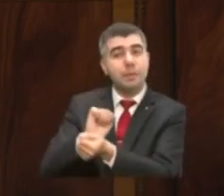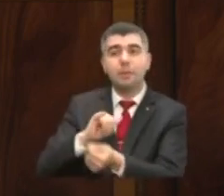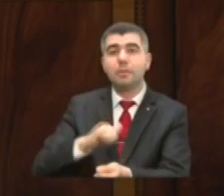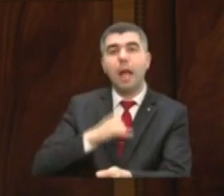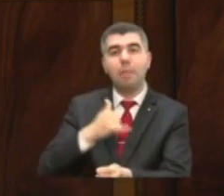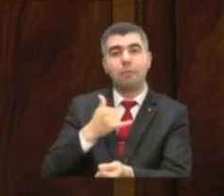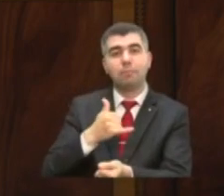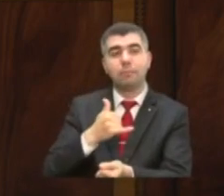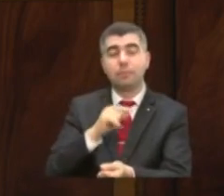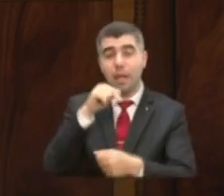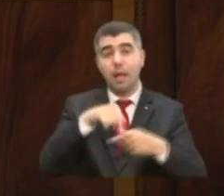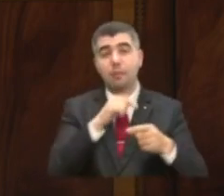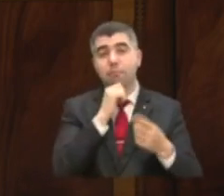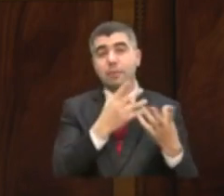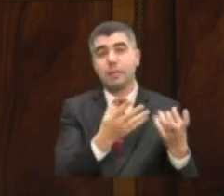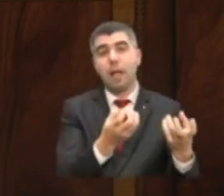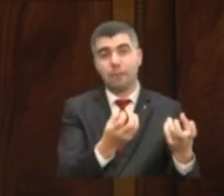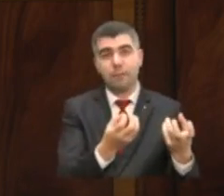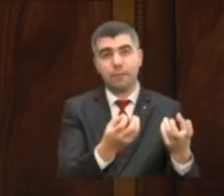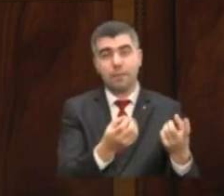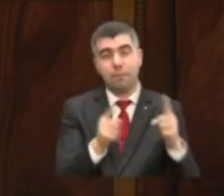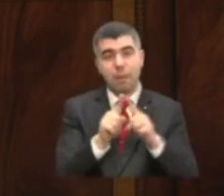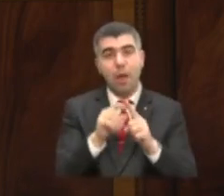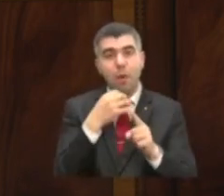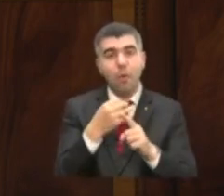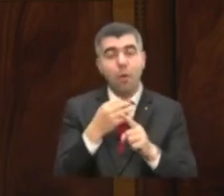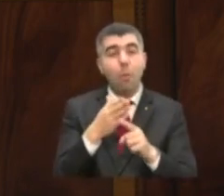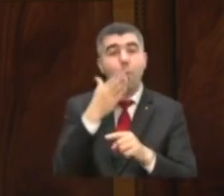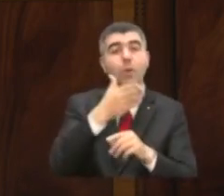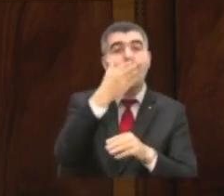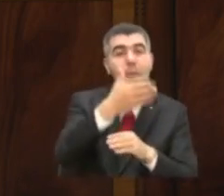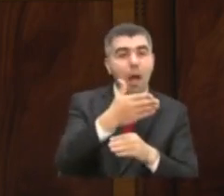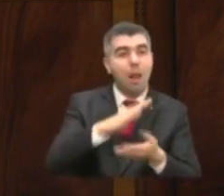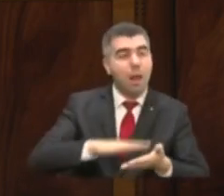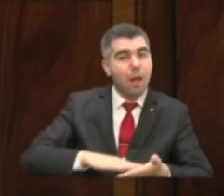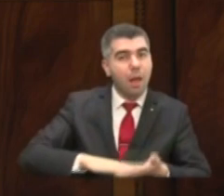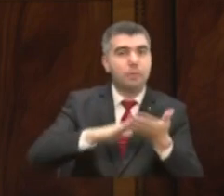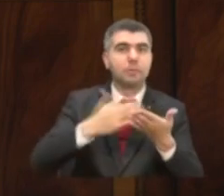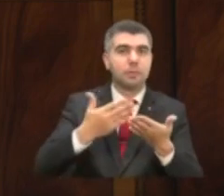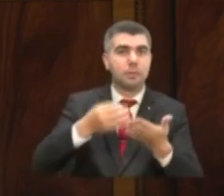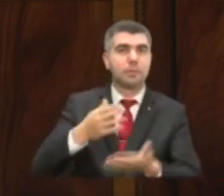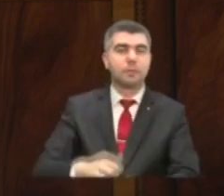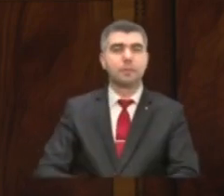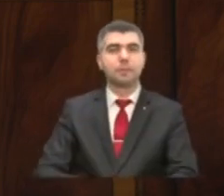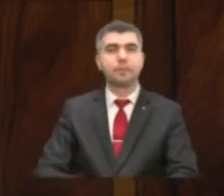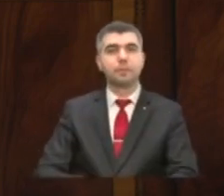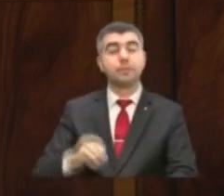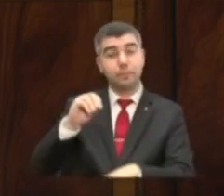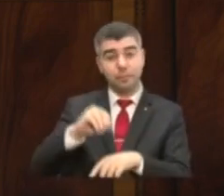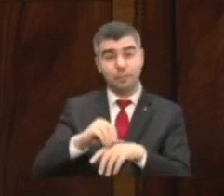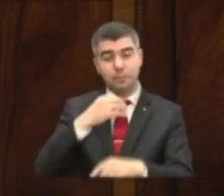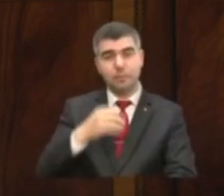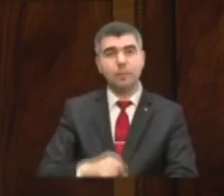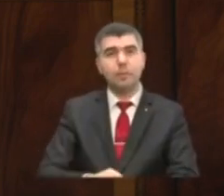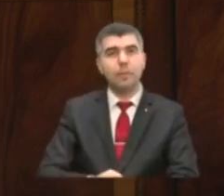الرئيس مجهود إضافي باش نعطيوها الأمل والثقة في البلاد ديالها أنها قادرة تستوعبها. على المستوى الاقتصادي السيد رئيس